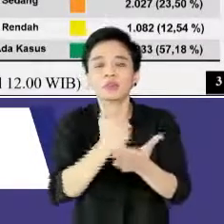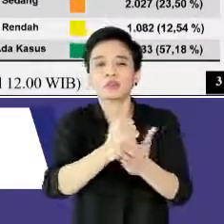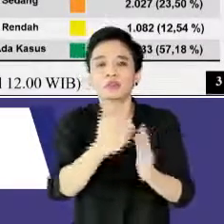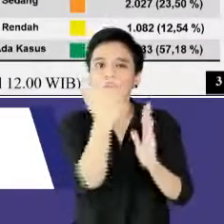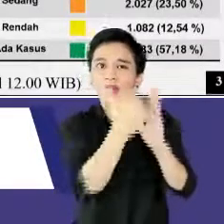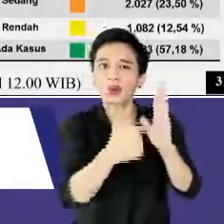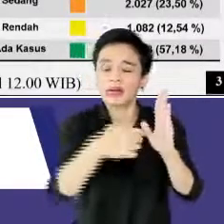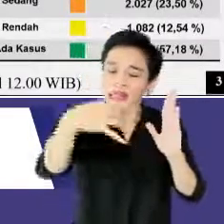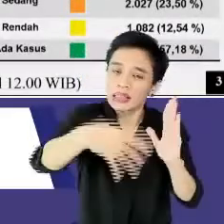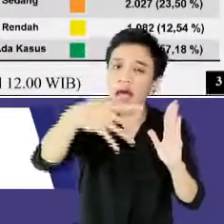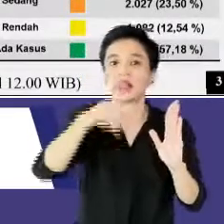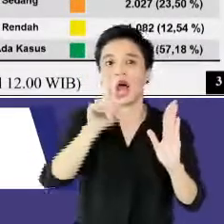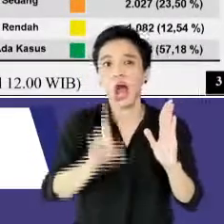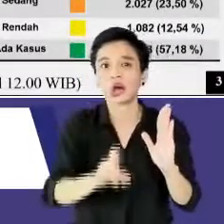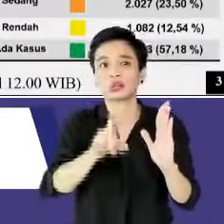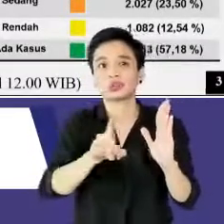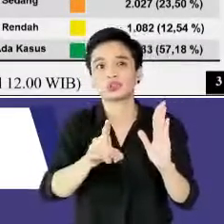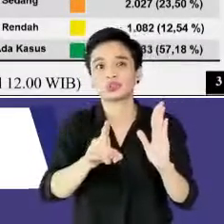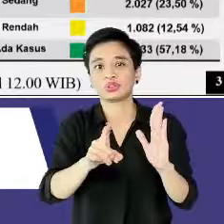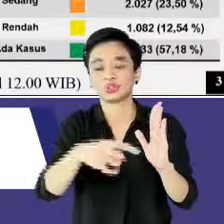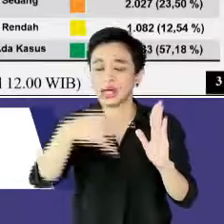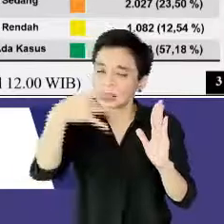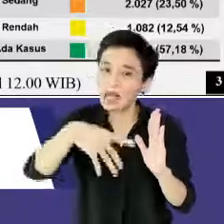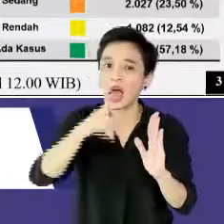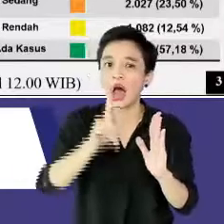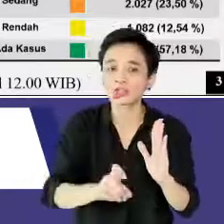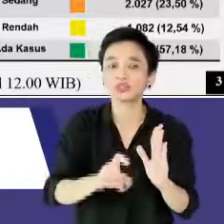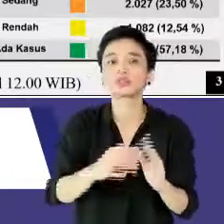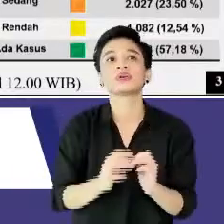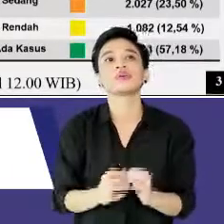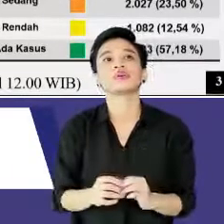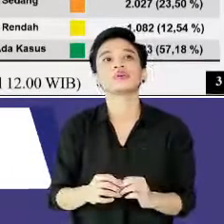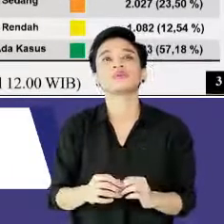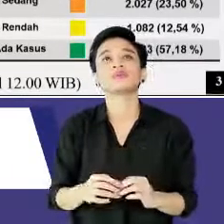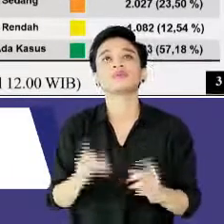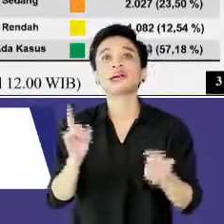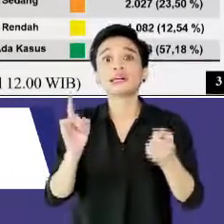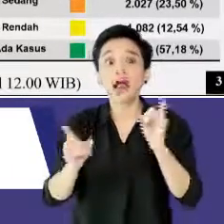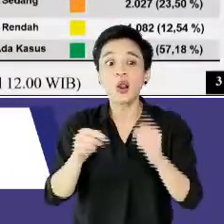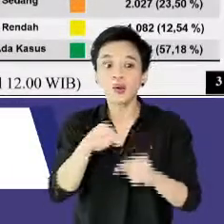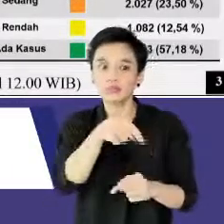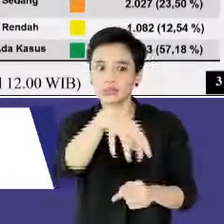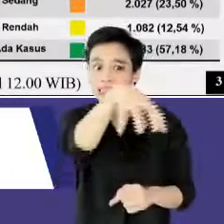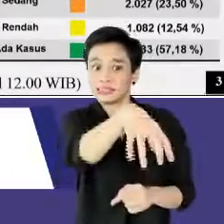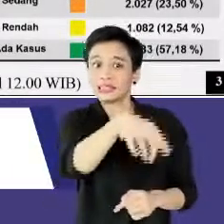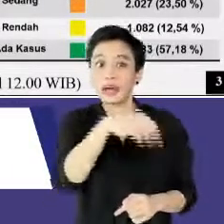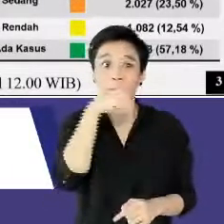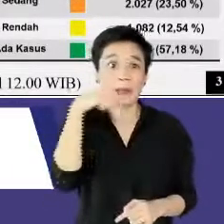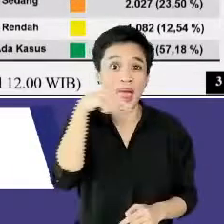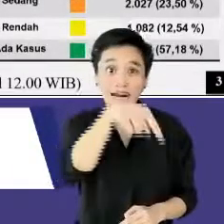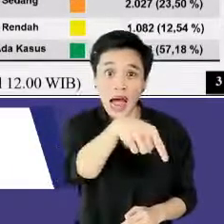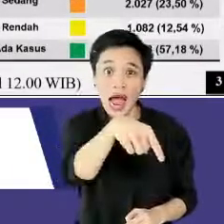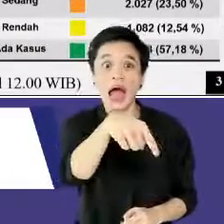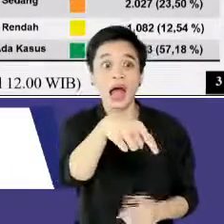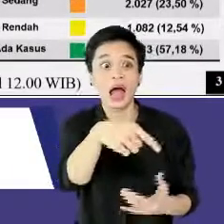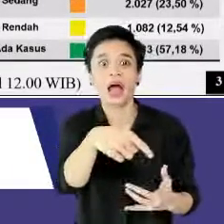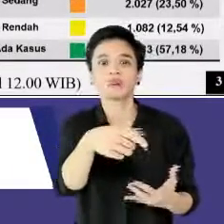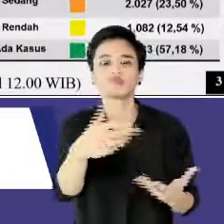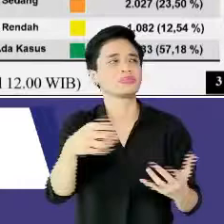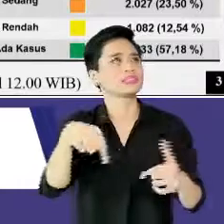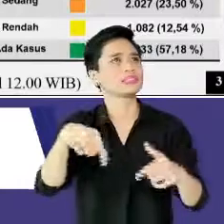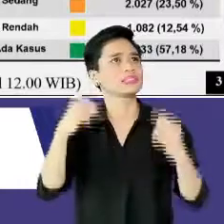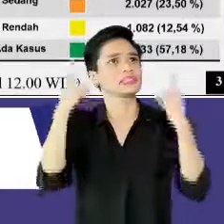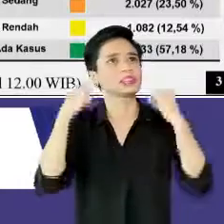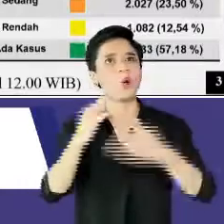ketat dari sektor-sektor yang ada misalnya untuk yang wisata kalau merah satu kabupaten di provinsi Jawa